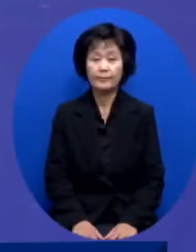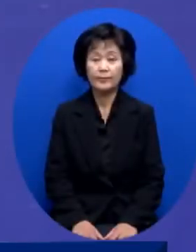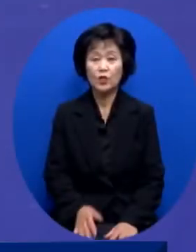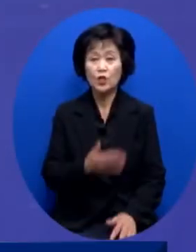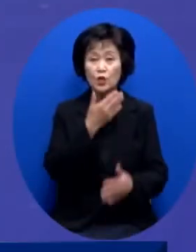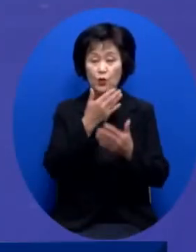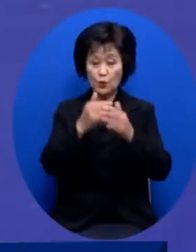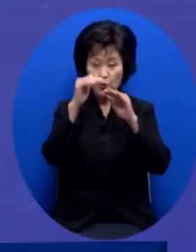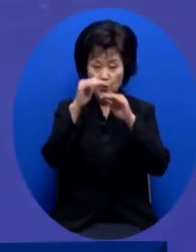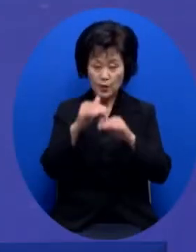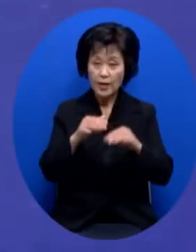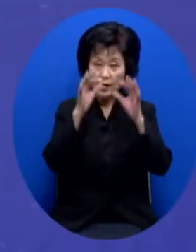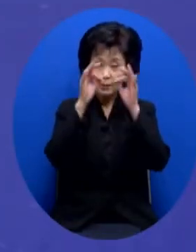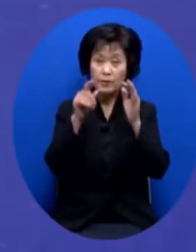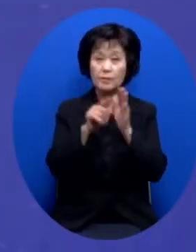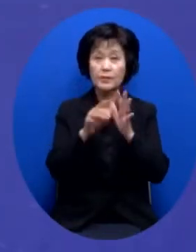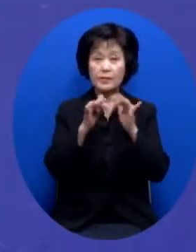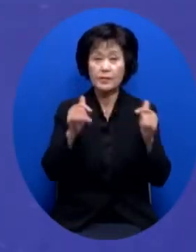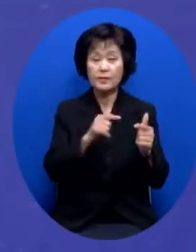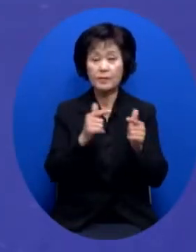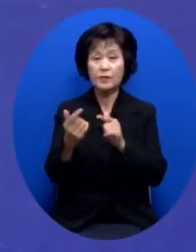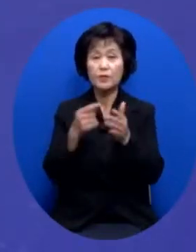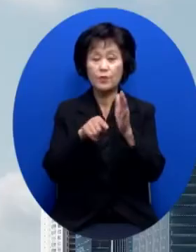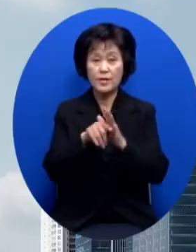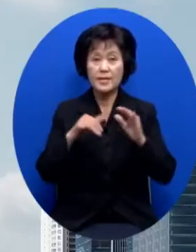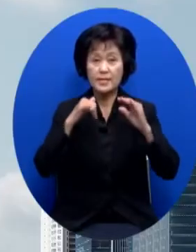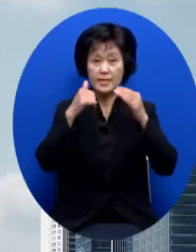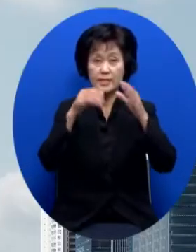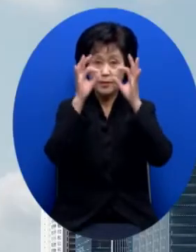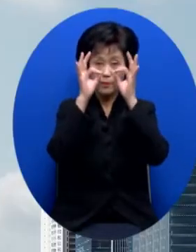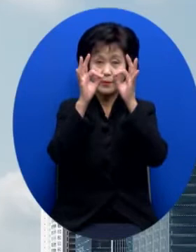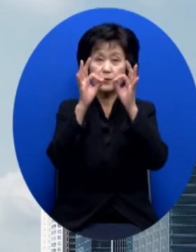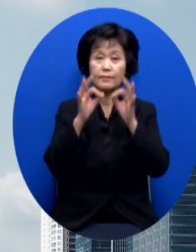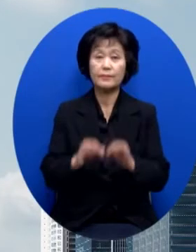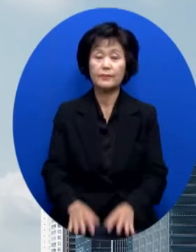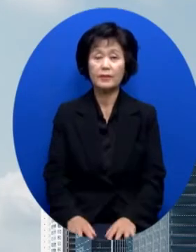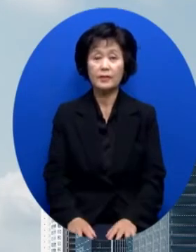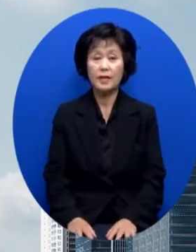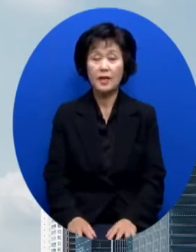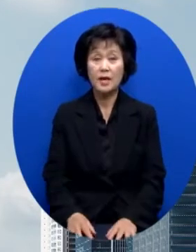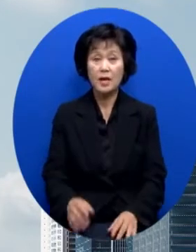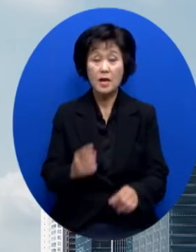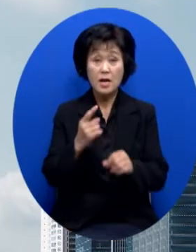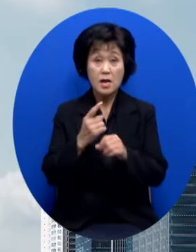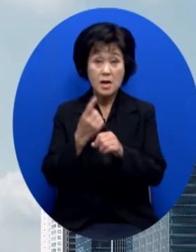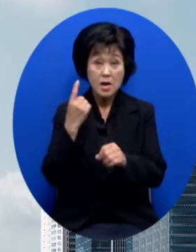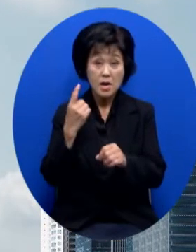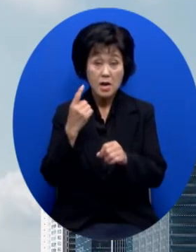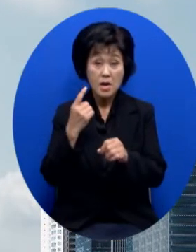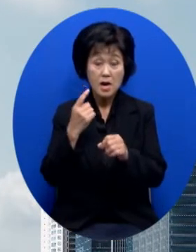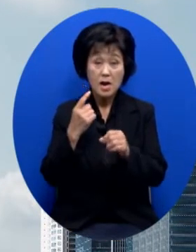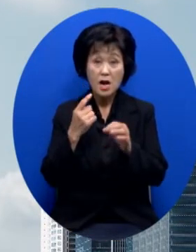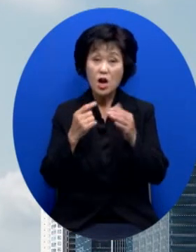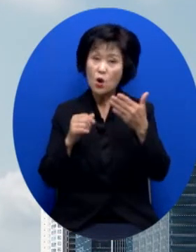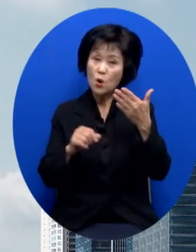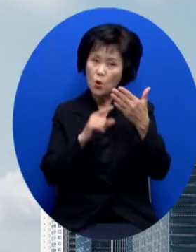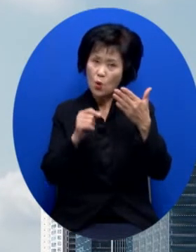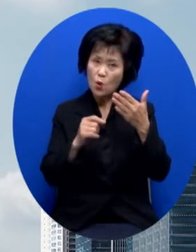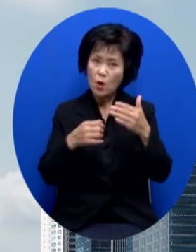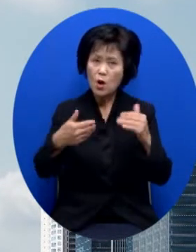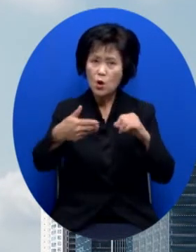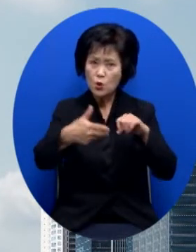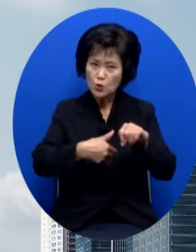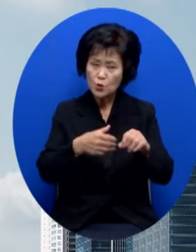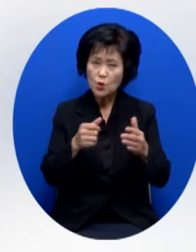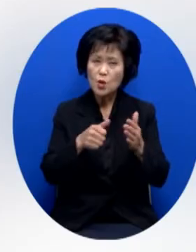주요 이슈를 살펴보는 소셜 브리핑 크리스천 위한 세상북입니다. 지난달 수입 물가가 석 달 만에 다시 상승세로